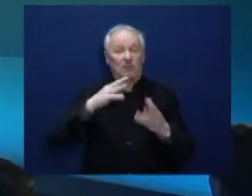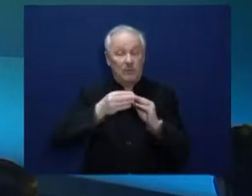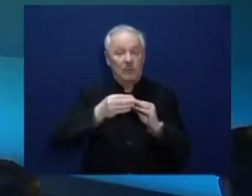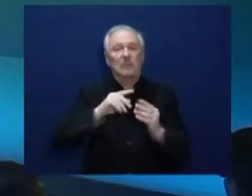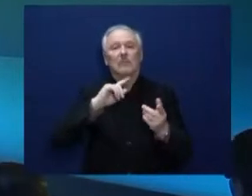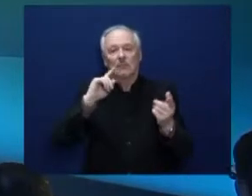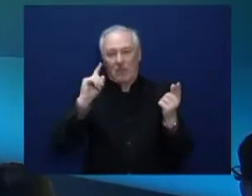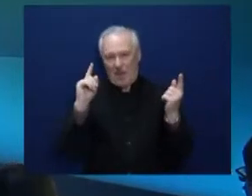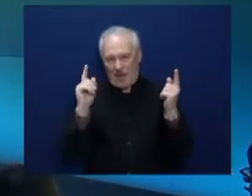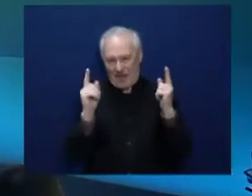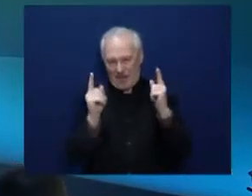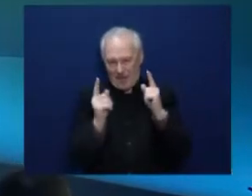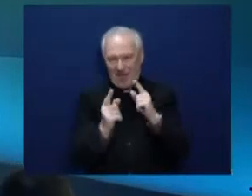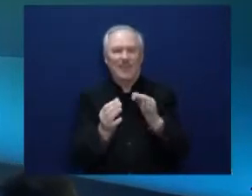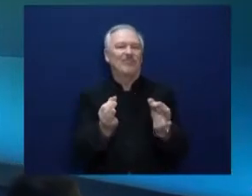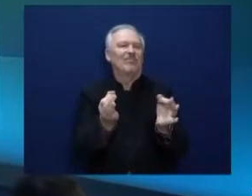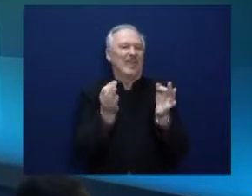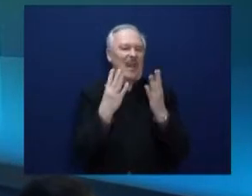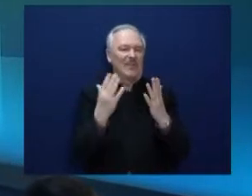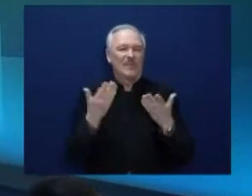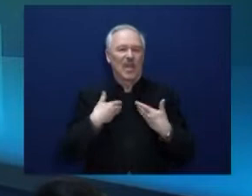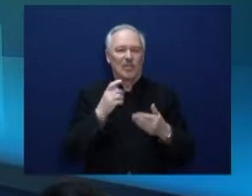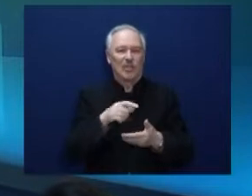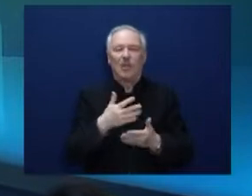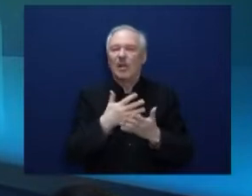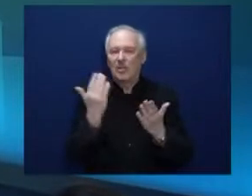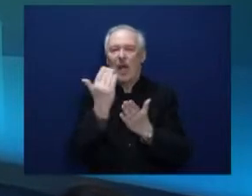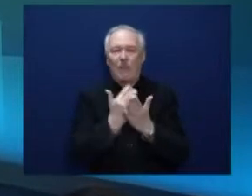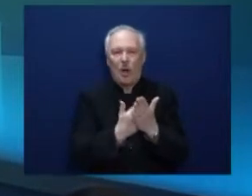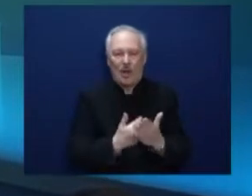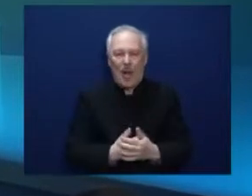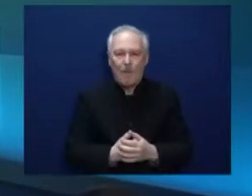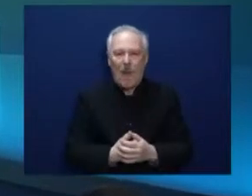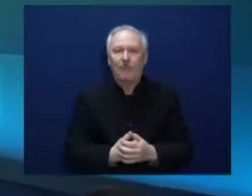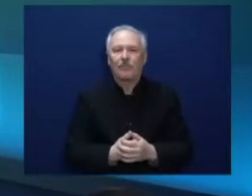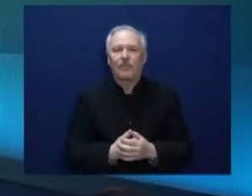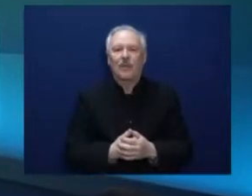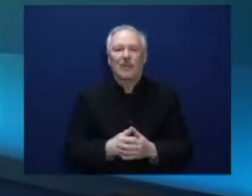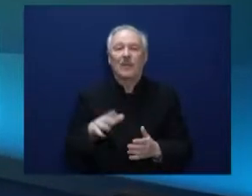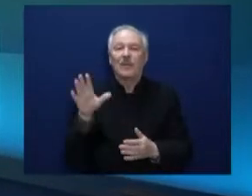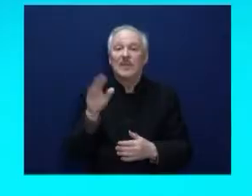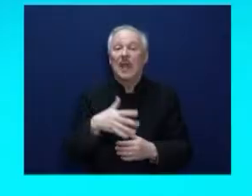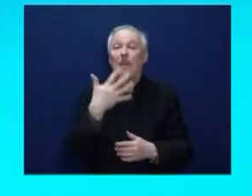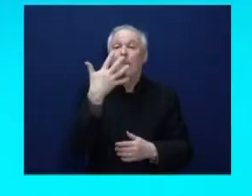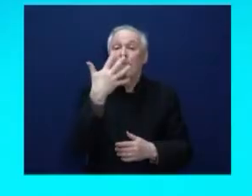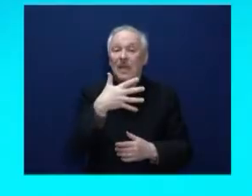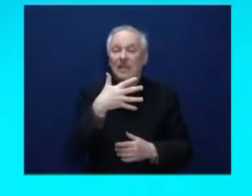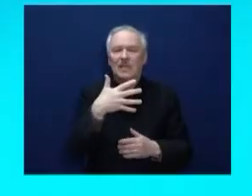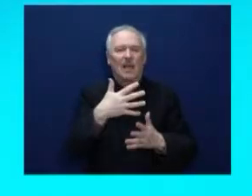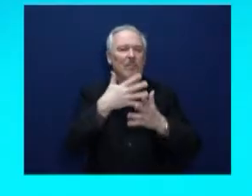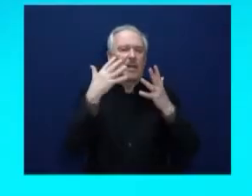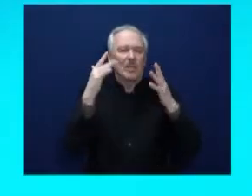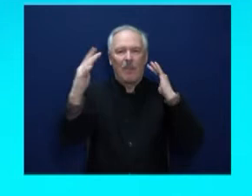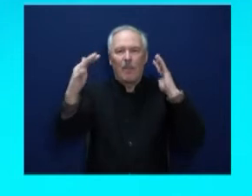нравятся жителям. У нас большая программа, я очень надеюсь, что все те 50 больших парков